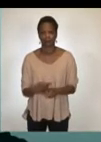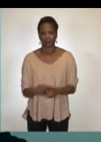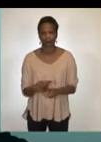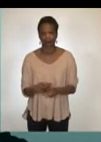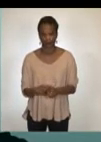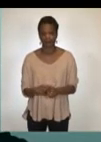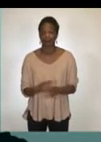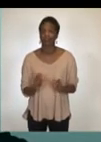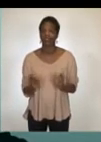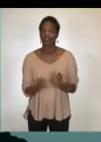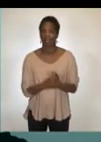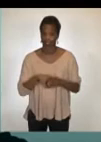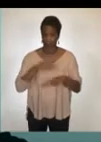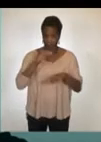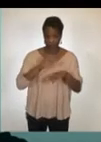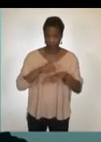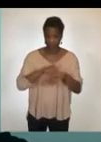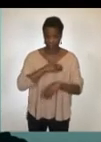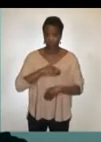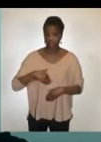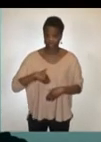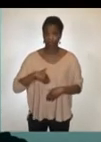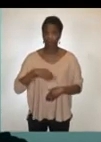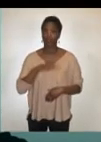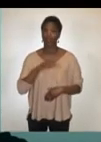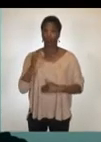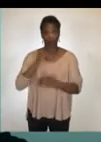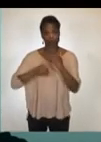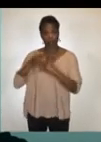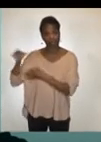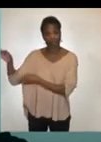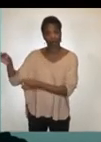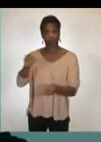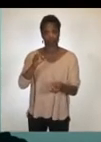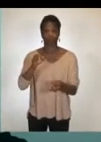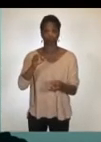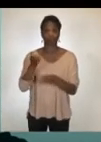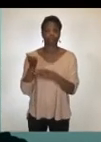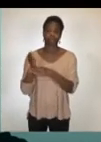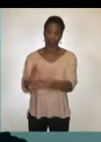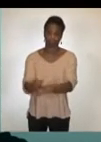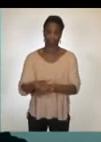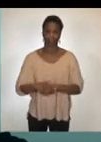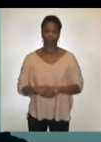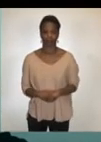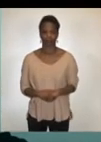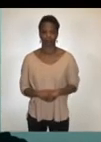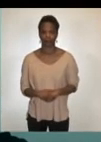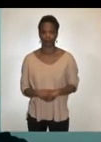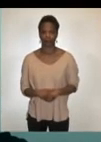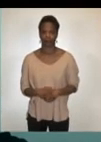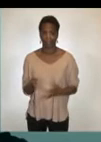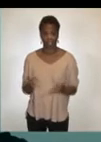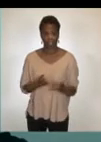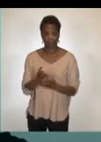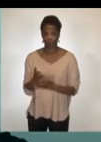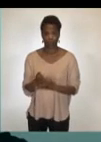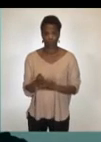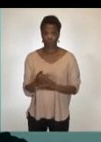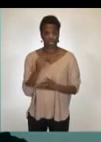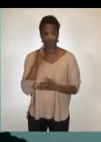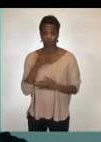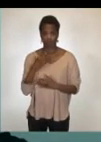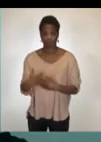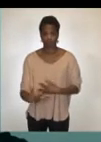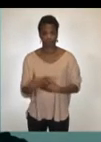feuilles de route qui vous sont présentées. Ce projet de mandature, il est valable pour tout le mandat. Ce que nous allons nous attacher